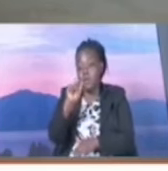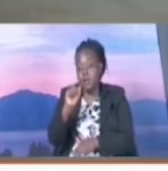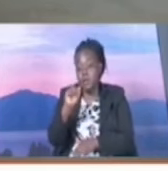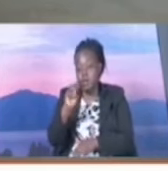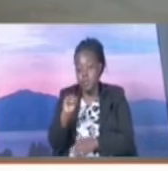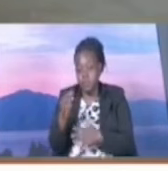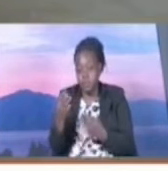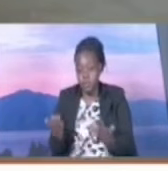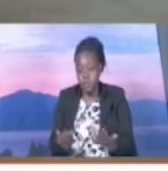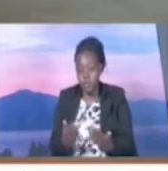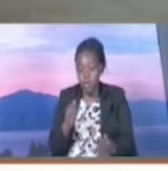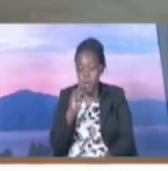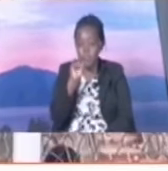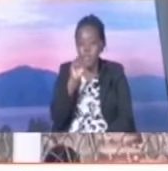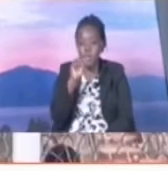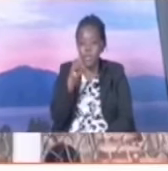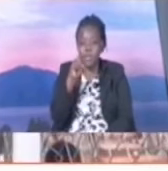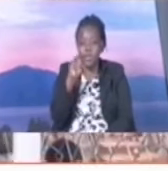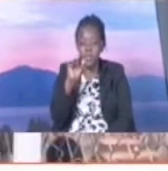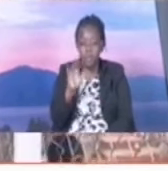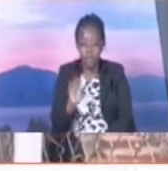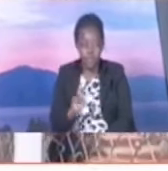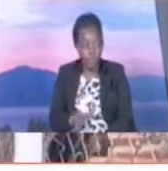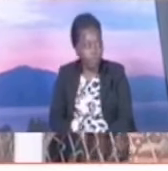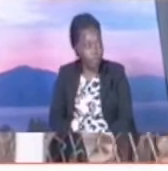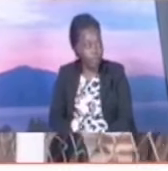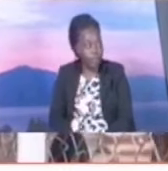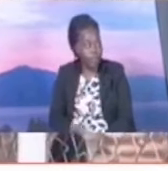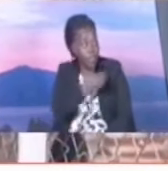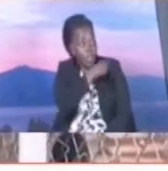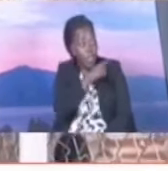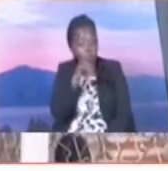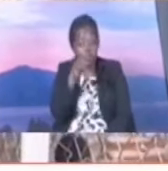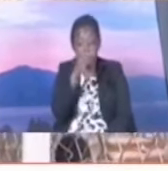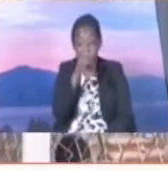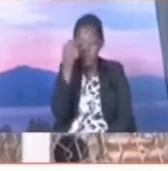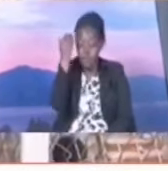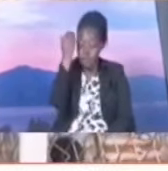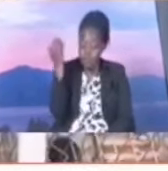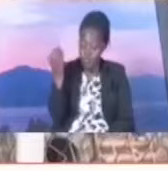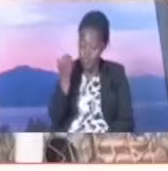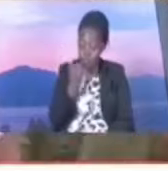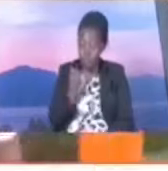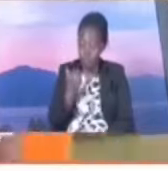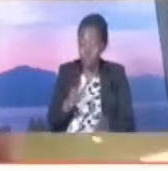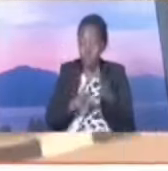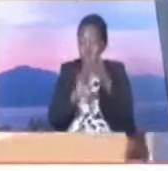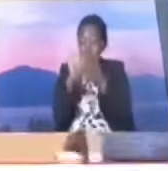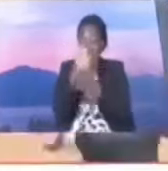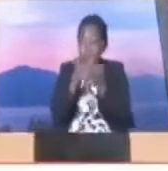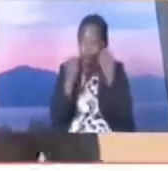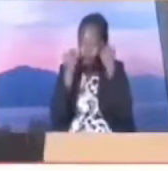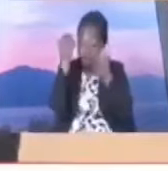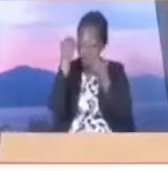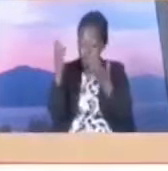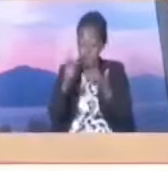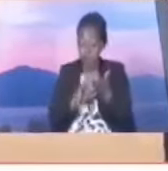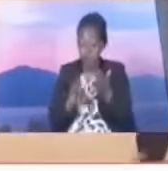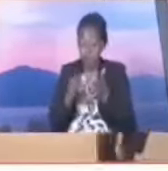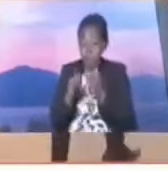kalenda e Makindye. Kano D Kirutaya simidwa mu kkooti e Makindye maaso g'omulamuzi Rona Tukundane namusomera